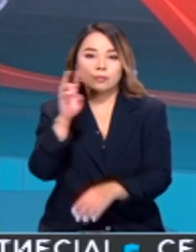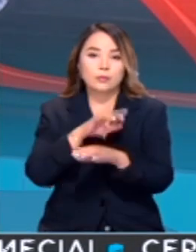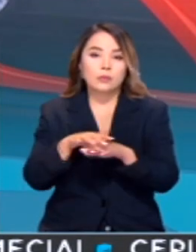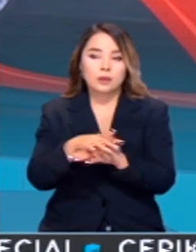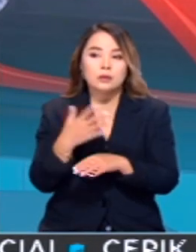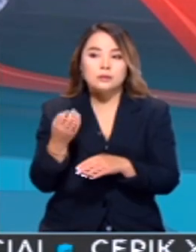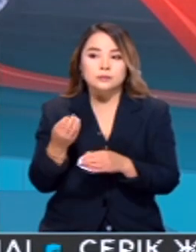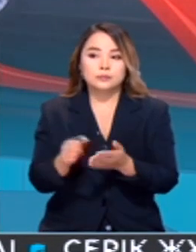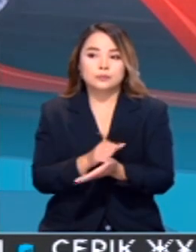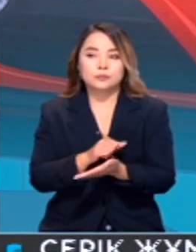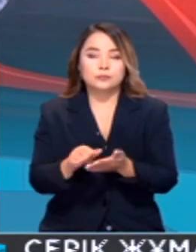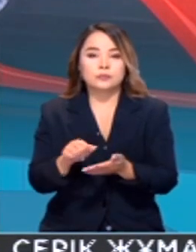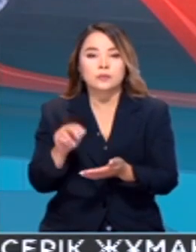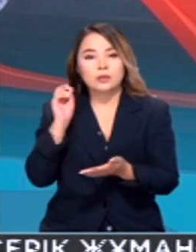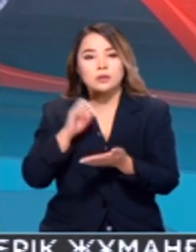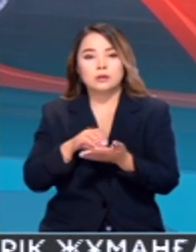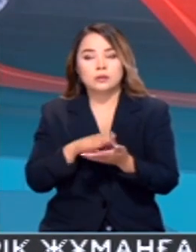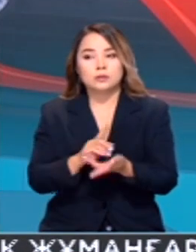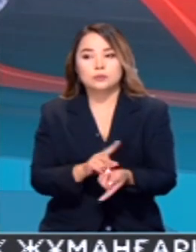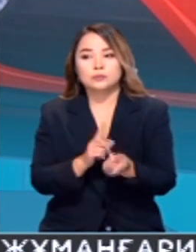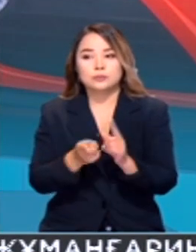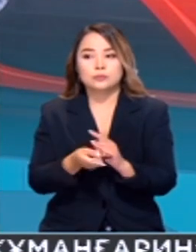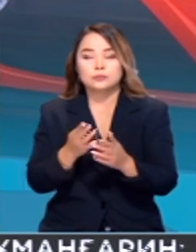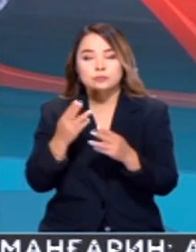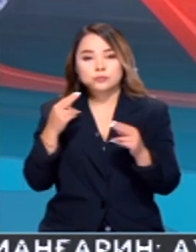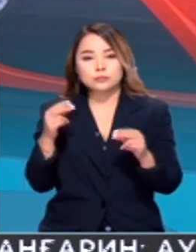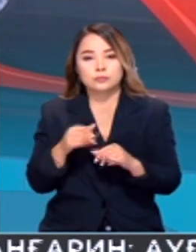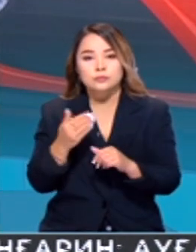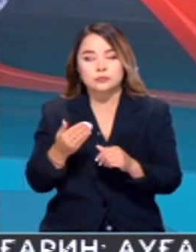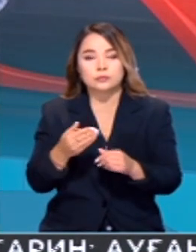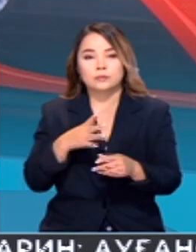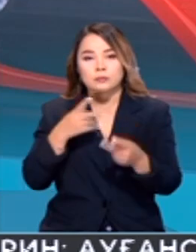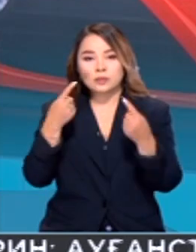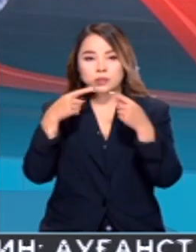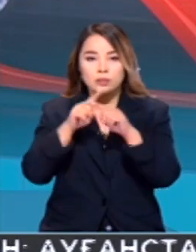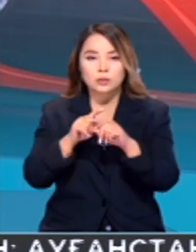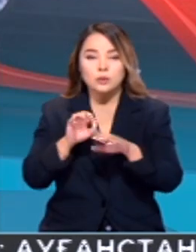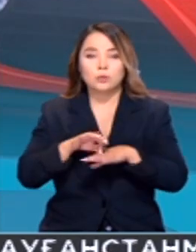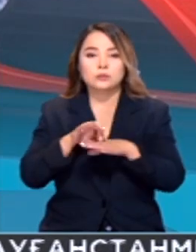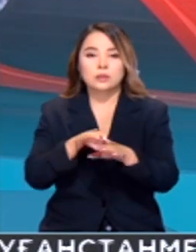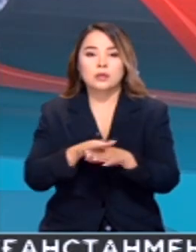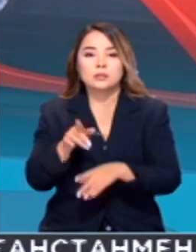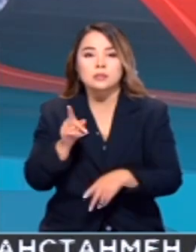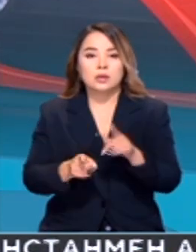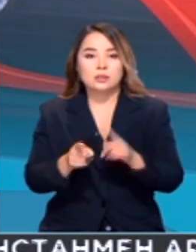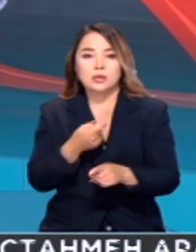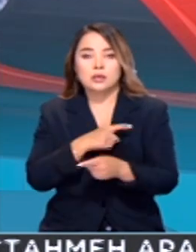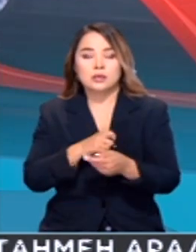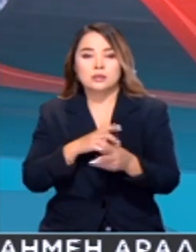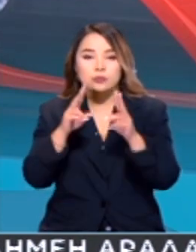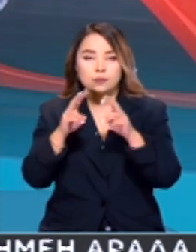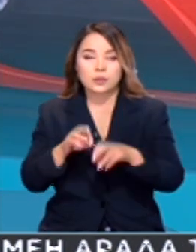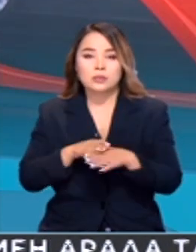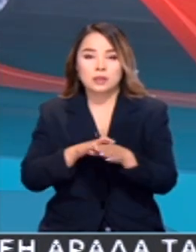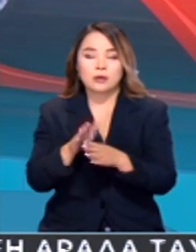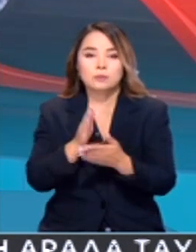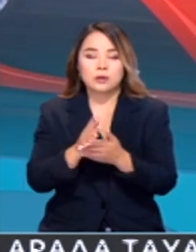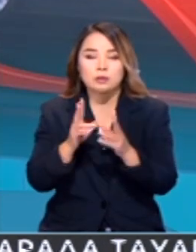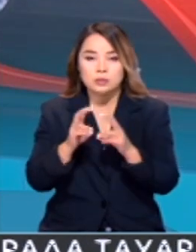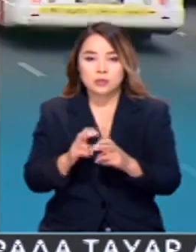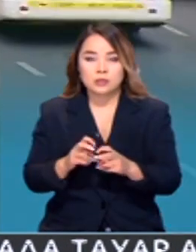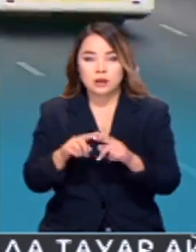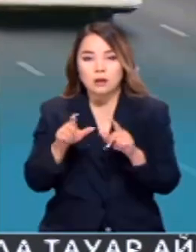Елімізде тағы бір құжат цифрлы форматқа көшірілмек. Ол көлікті техникалық байқаудан өткендігін растайтын диагностикалық карта. Күзден